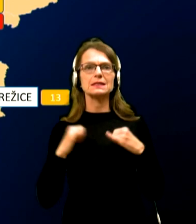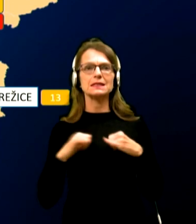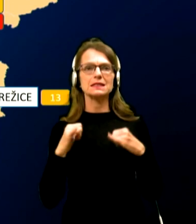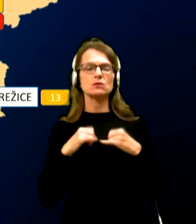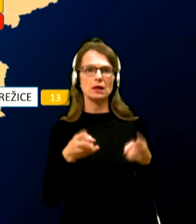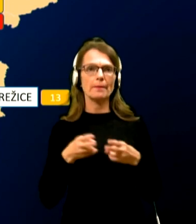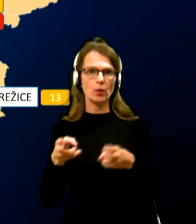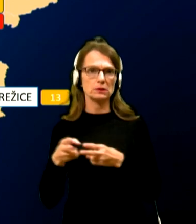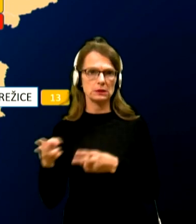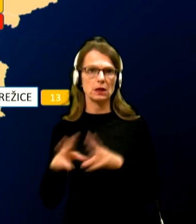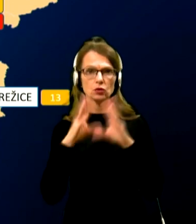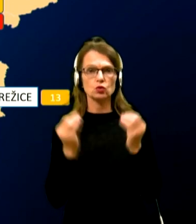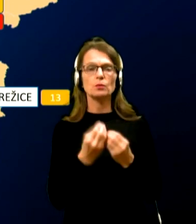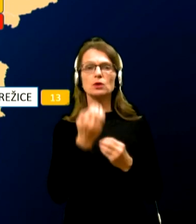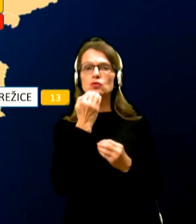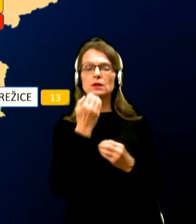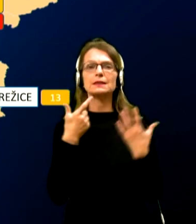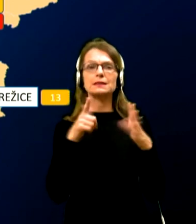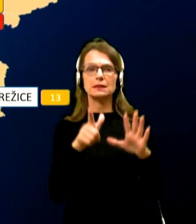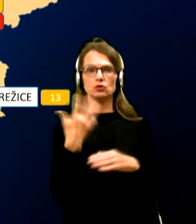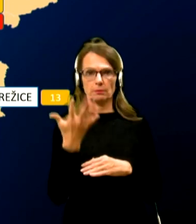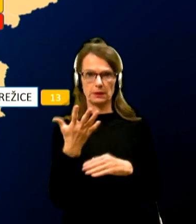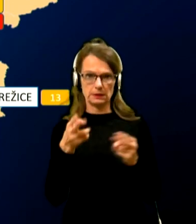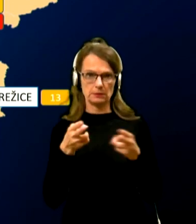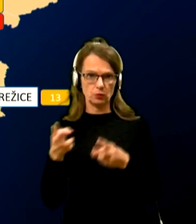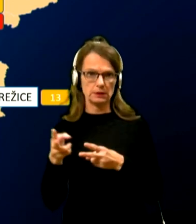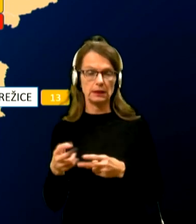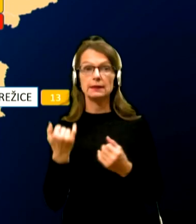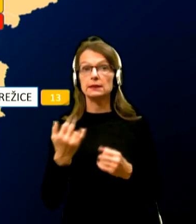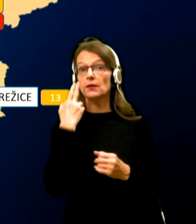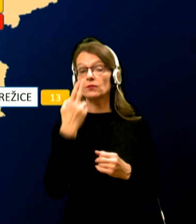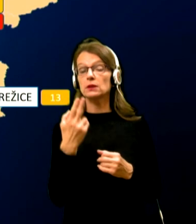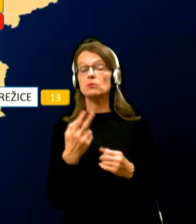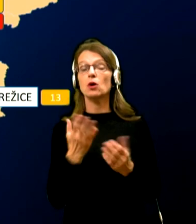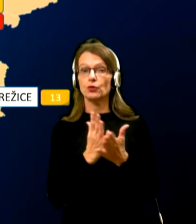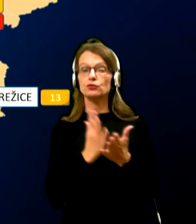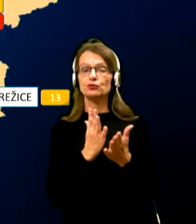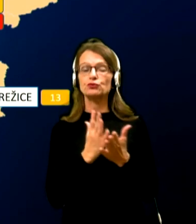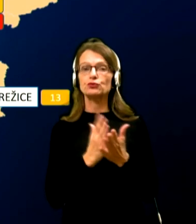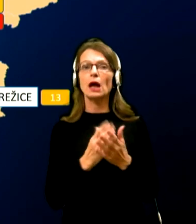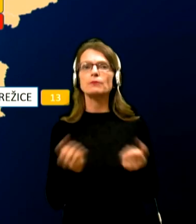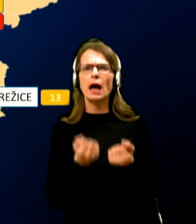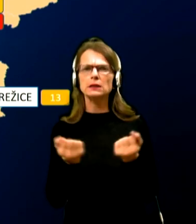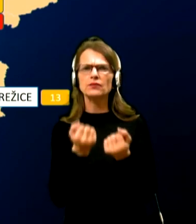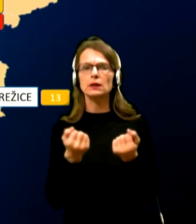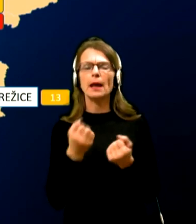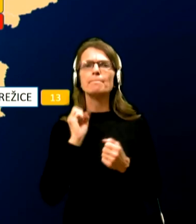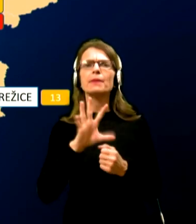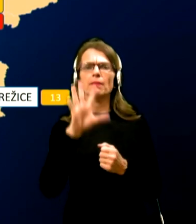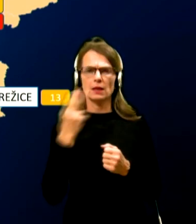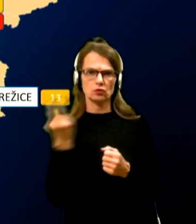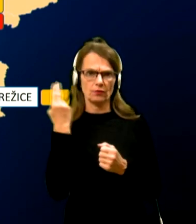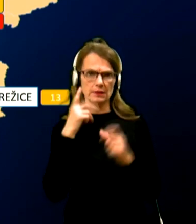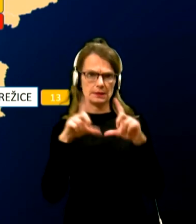Skupaj torej skoraj 750. Tukaj vidimo, da je že aktiviranih 15 slovenskih bolnišnic,